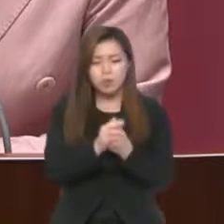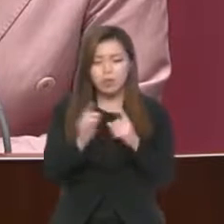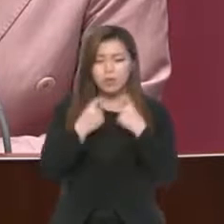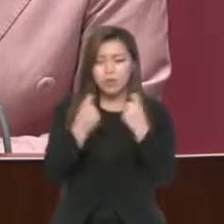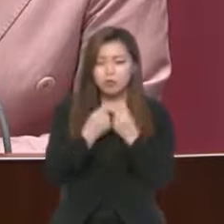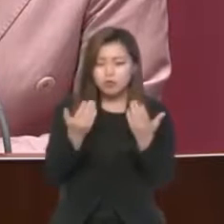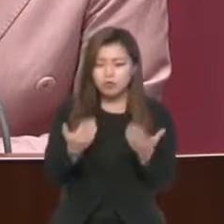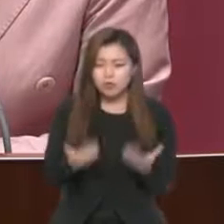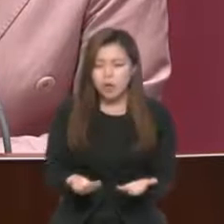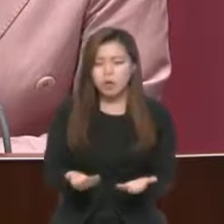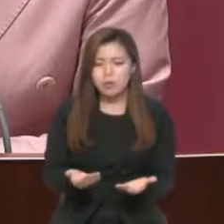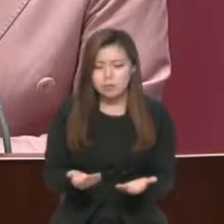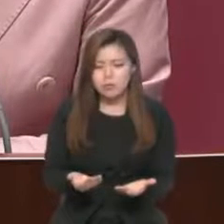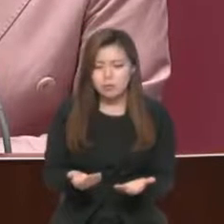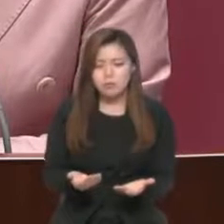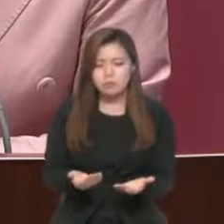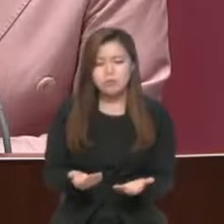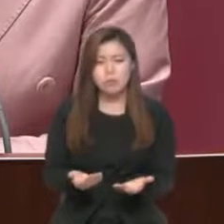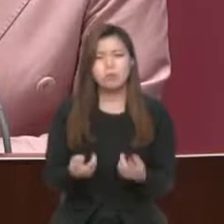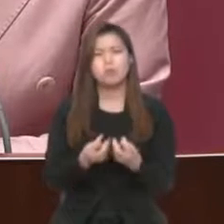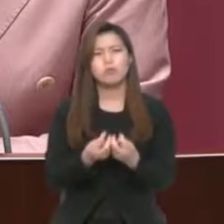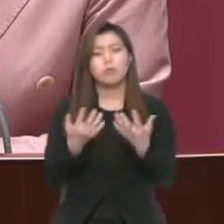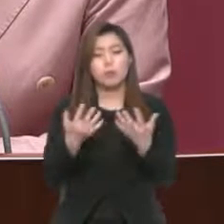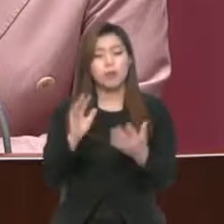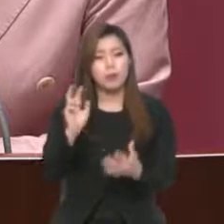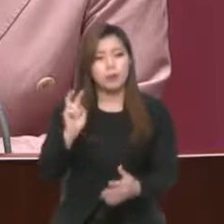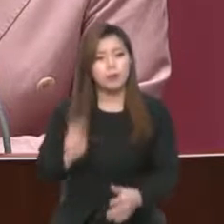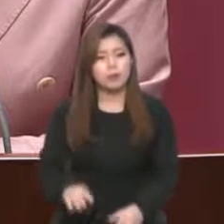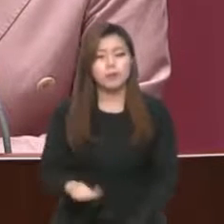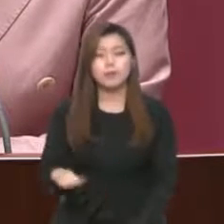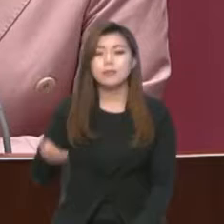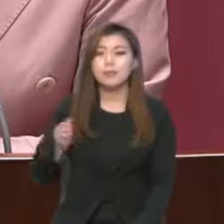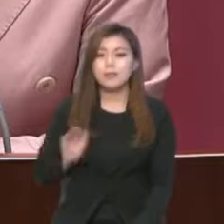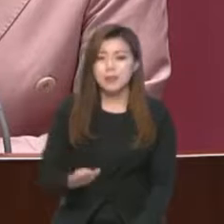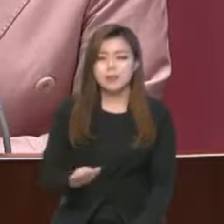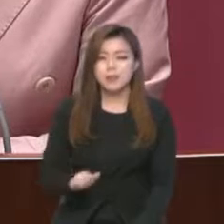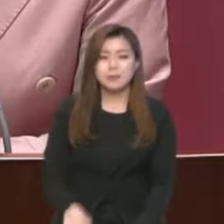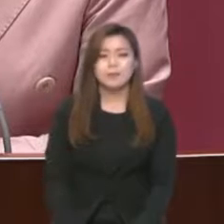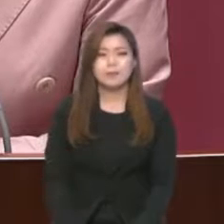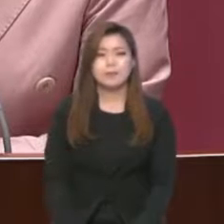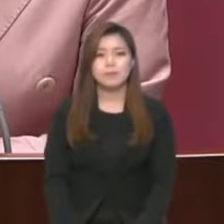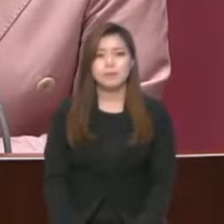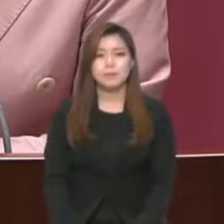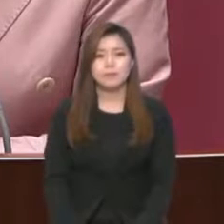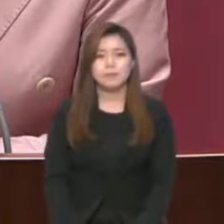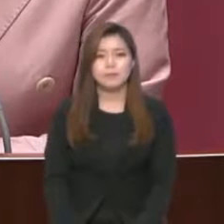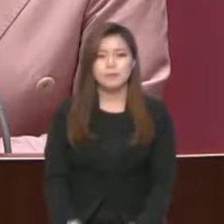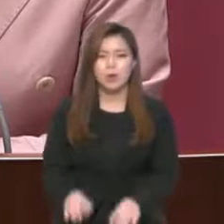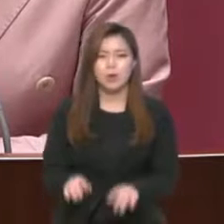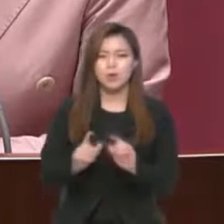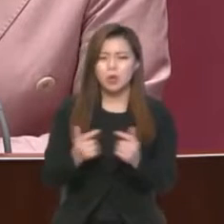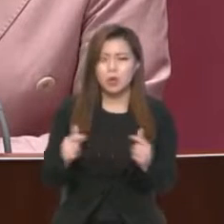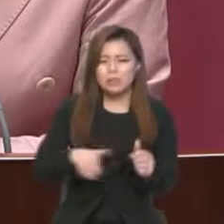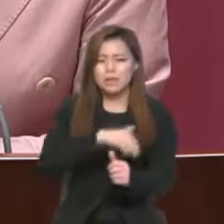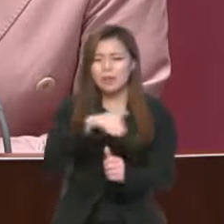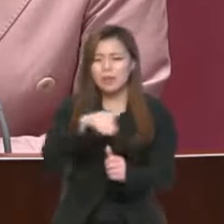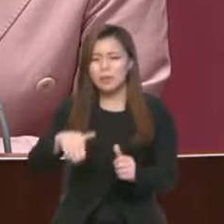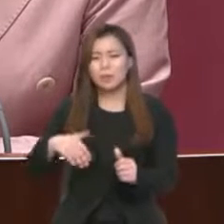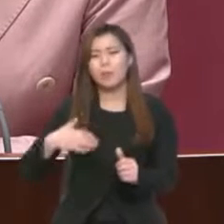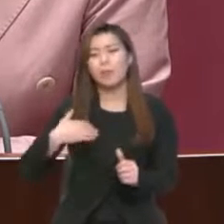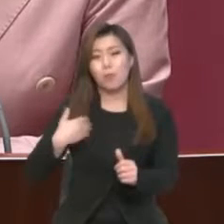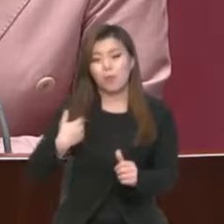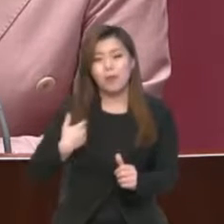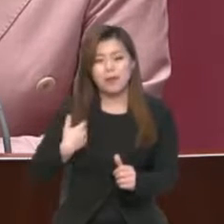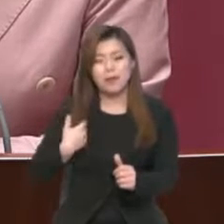됐으니까 개인 휴가로 돌려졌겠지만 제보한 병사는 그런저런 사정을 모르는